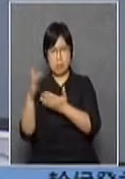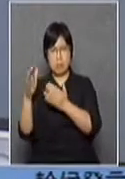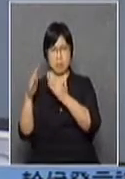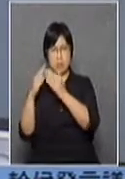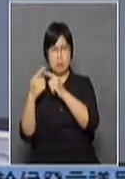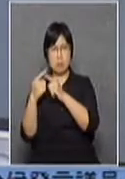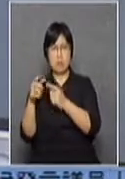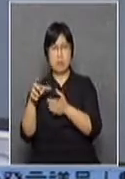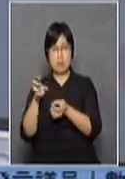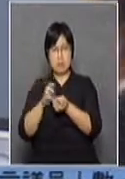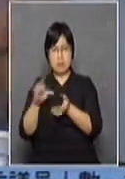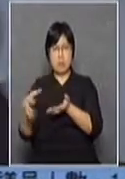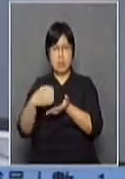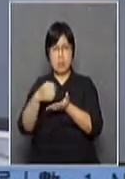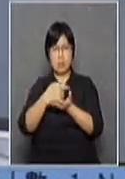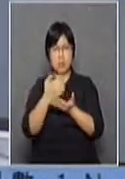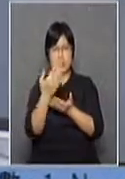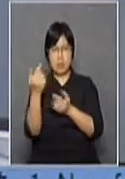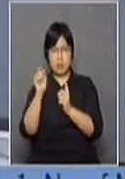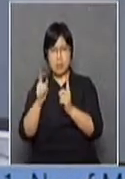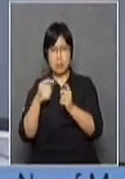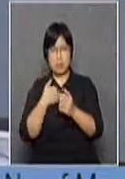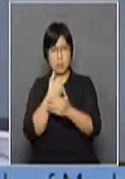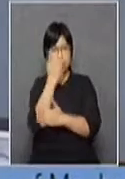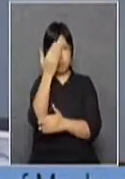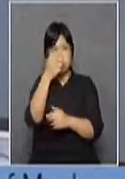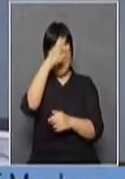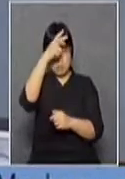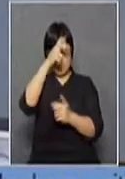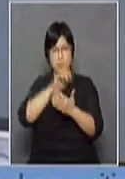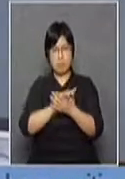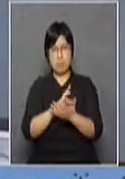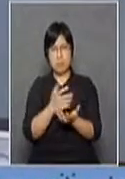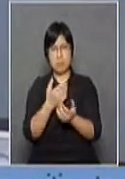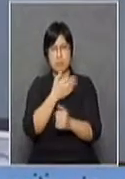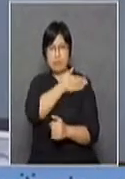攞曬啲料，幾百個人去狀告呢個政府不受理。